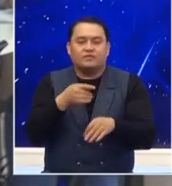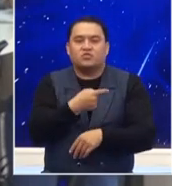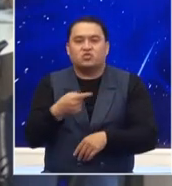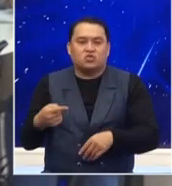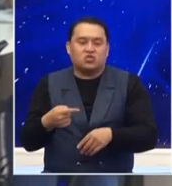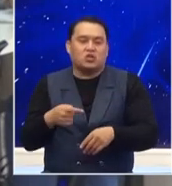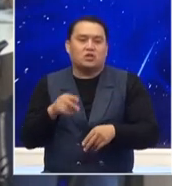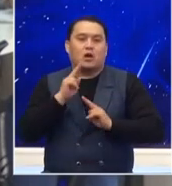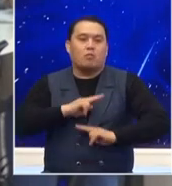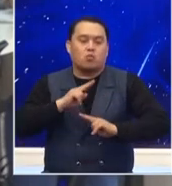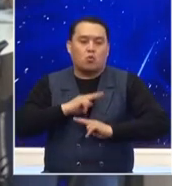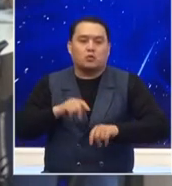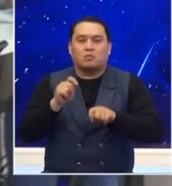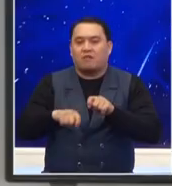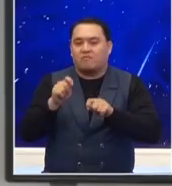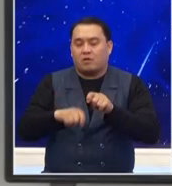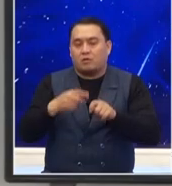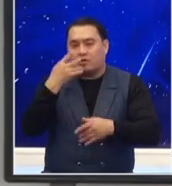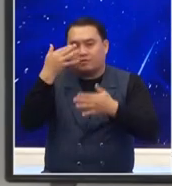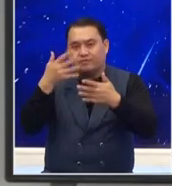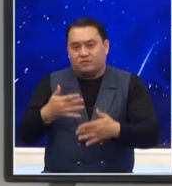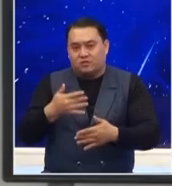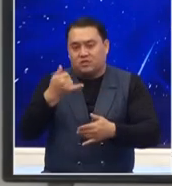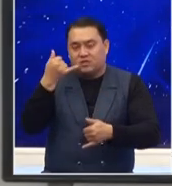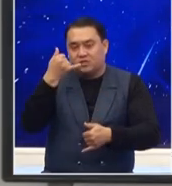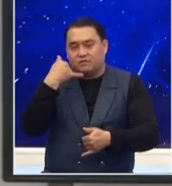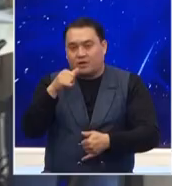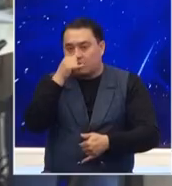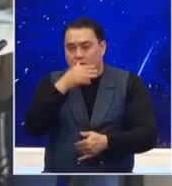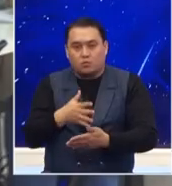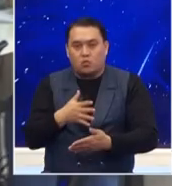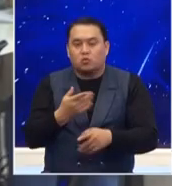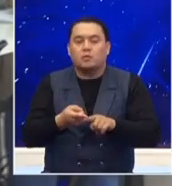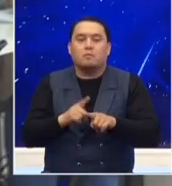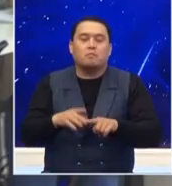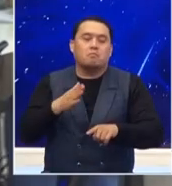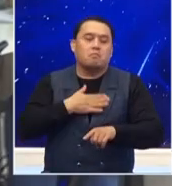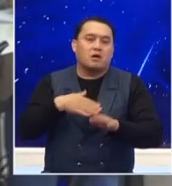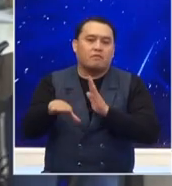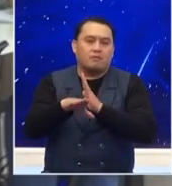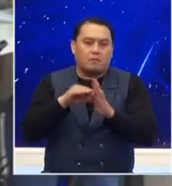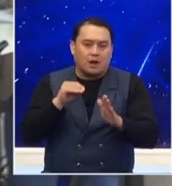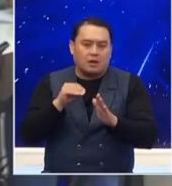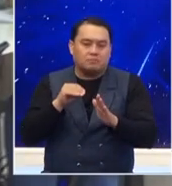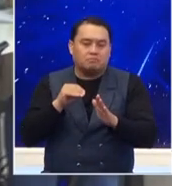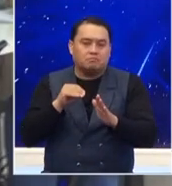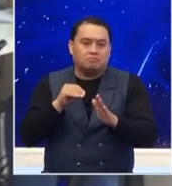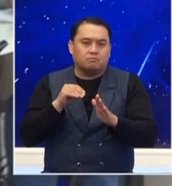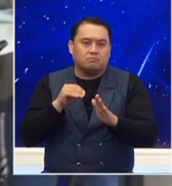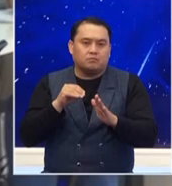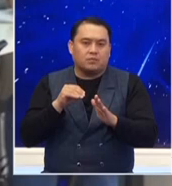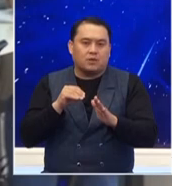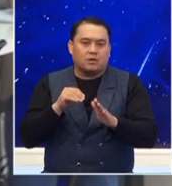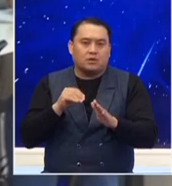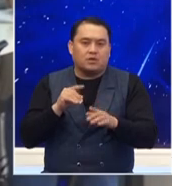смены проводим анализ. Если у нас на табло висит недозвонившийся вызов уже, определяется. Мы определяем,